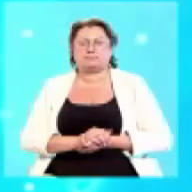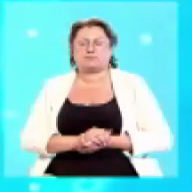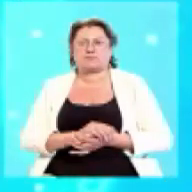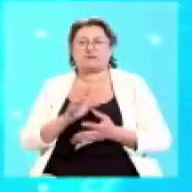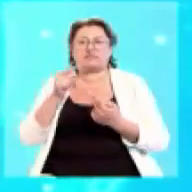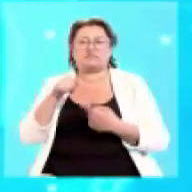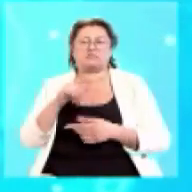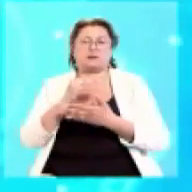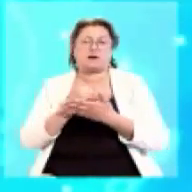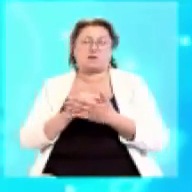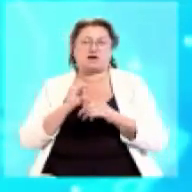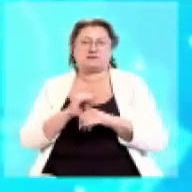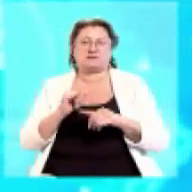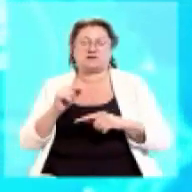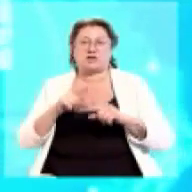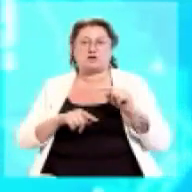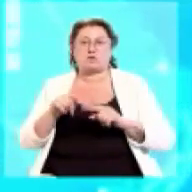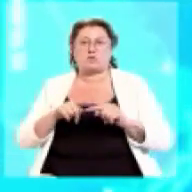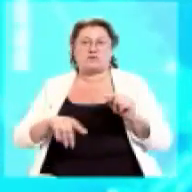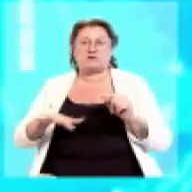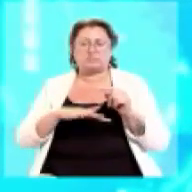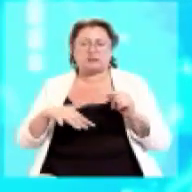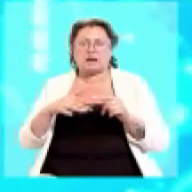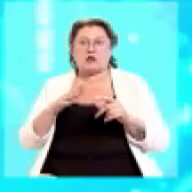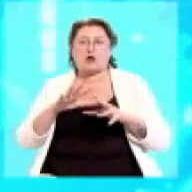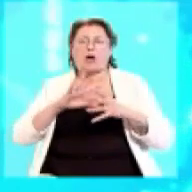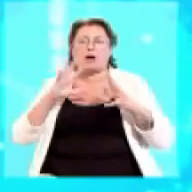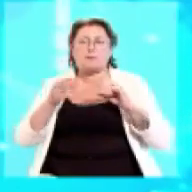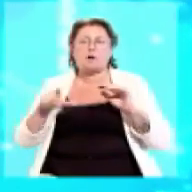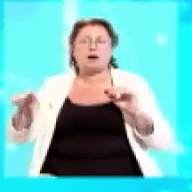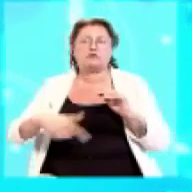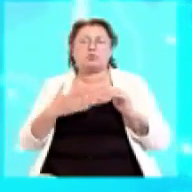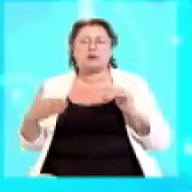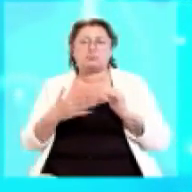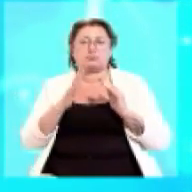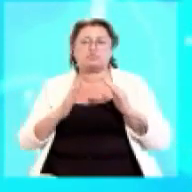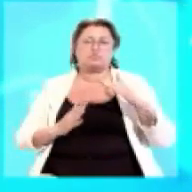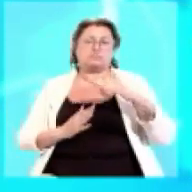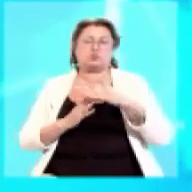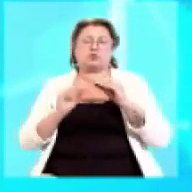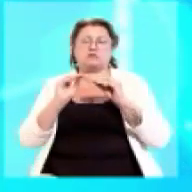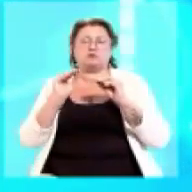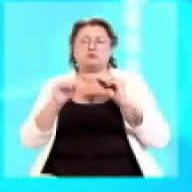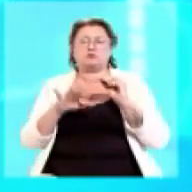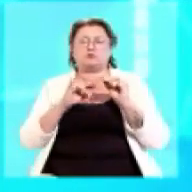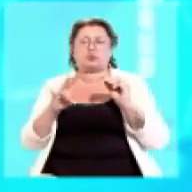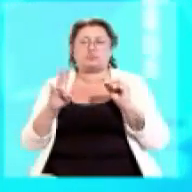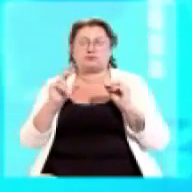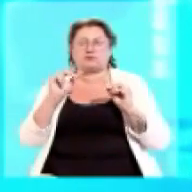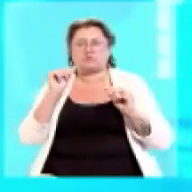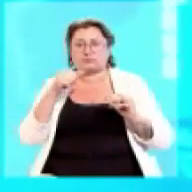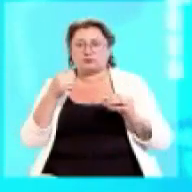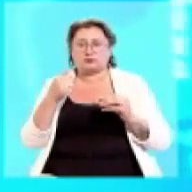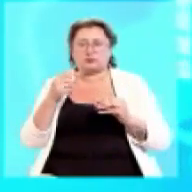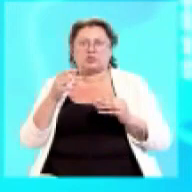Балық шаруашылығын дамыту бағдарламасына сәйкес Қостанай облысы бойынша өсірілген балық көлемі 2030 жылға қарай 10 мың тоннаға дейін